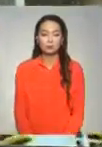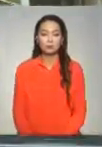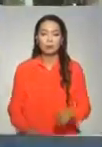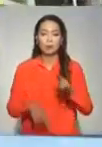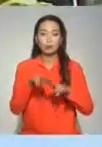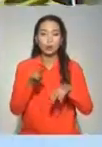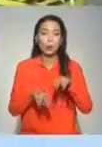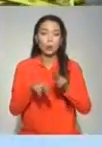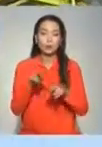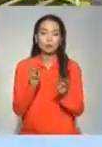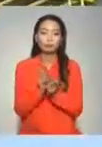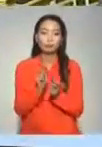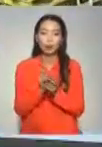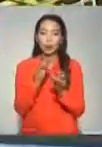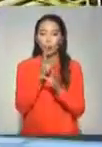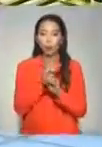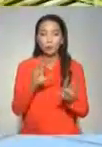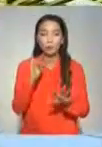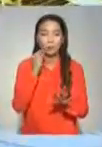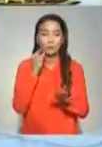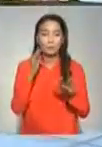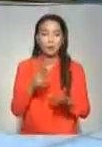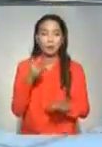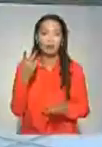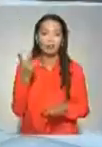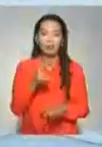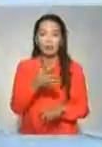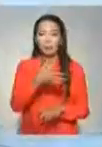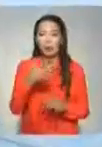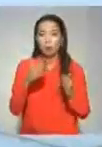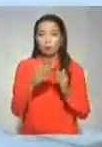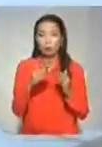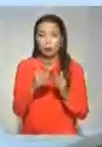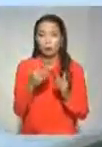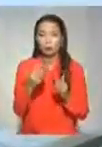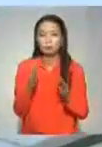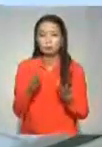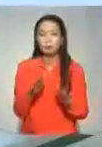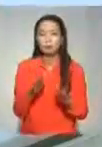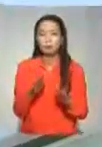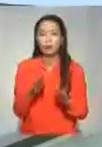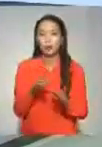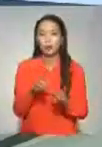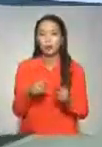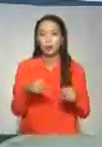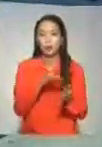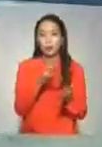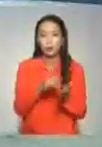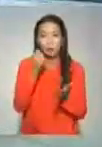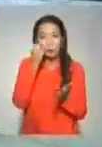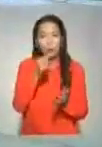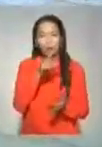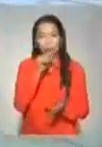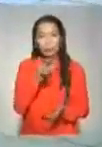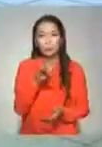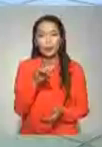Строительный скандал не утихает в Павлодаре. Две пятиэтажки возвели в рекреационной зоне города у природного памятника «Гусиный перелет». Сейчас по